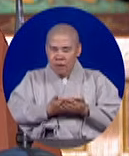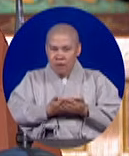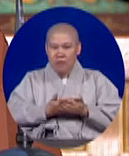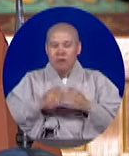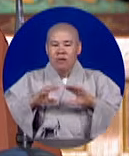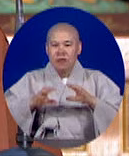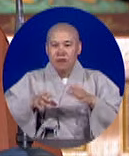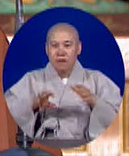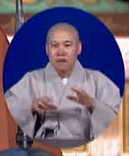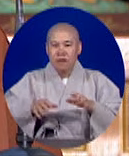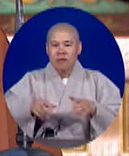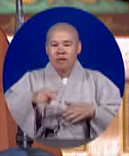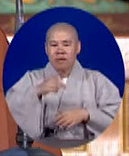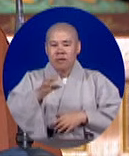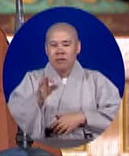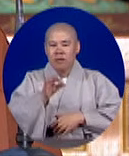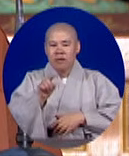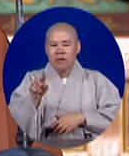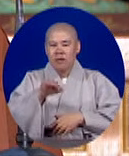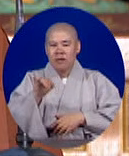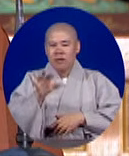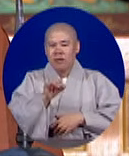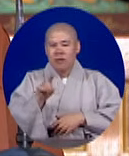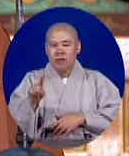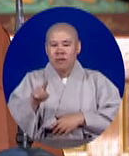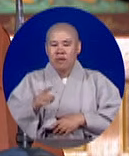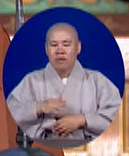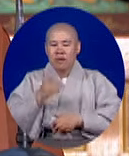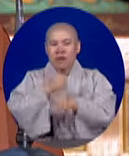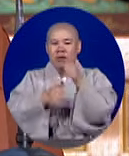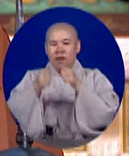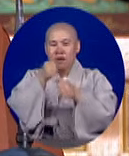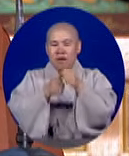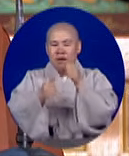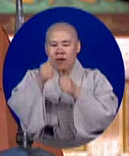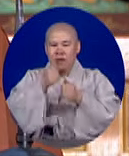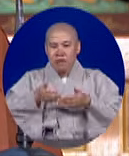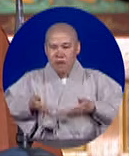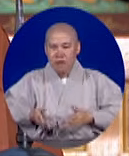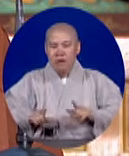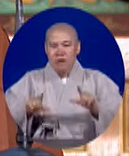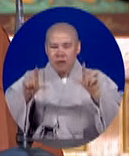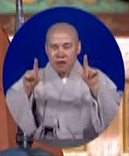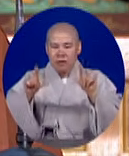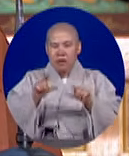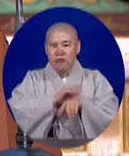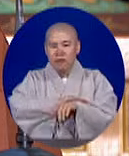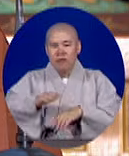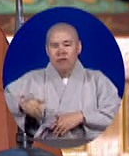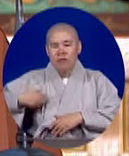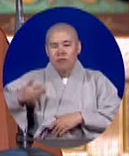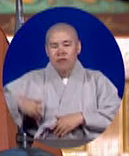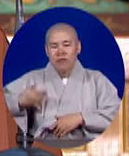모릅니다. 우리 할아버지 멧돼조가 생일이 언제인지는 족보를 봐야 알지 그냥은 몰라요.